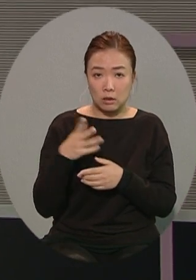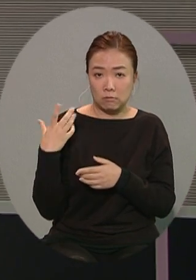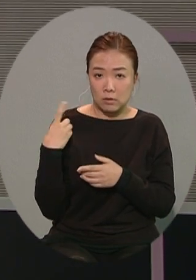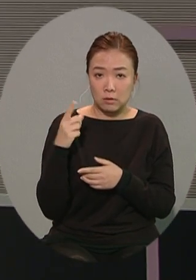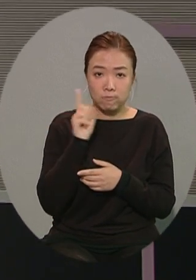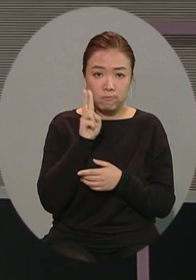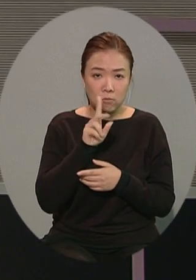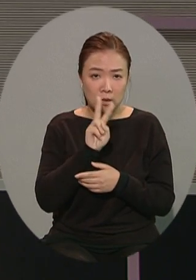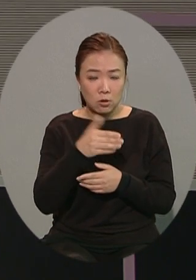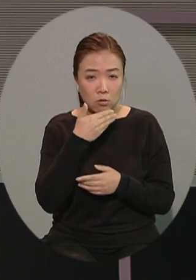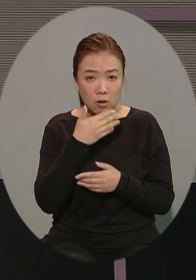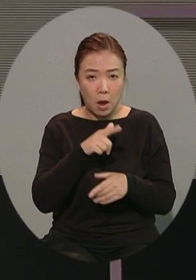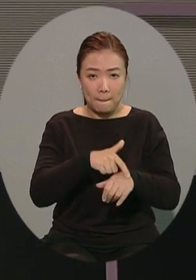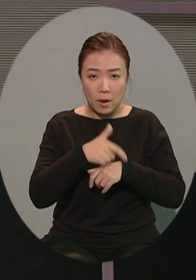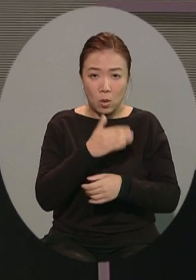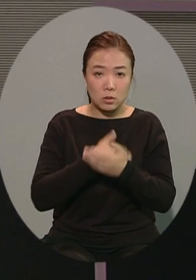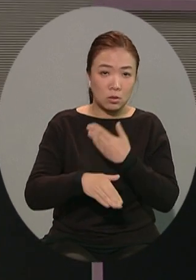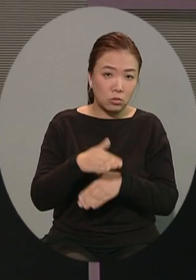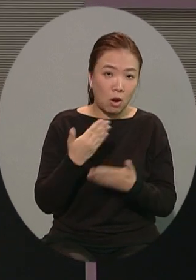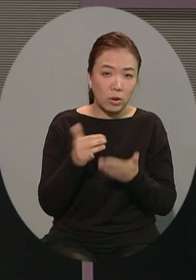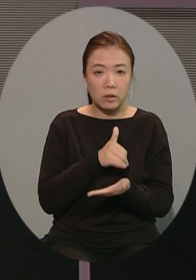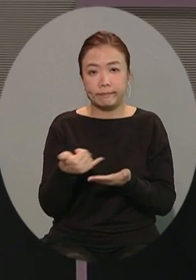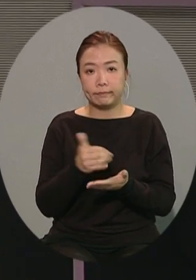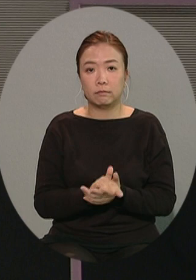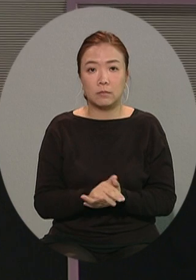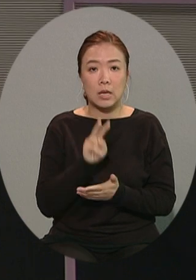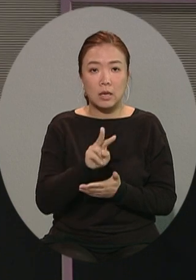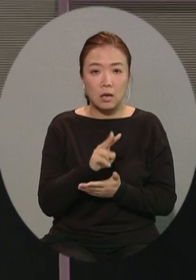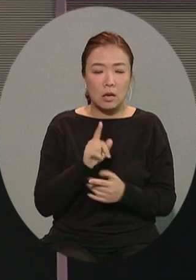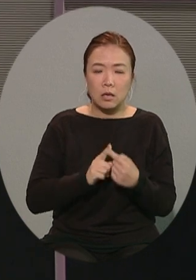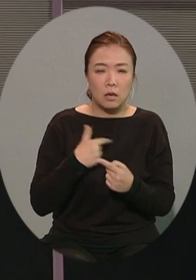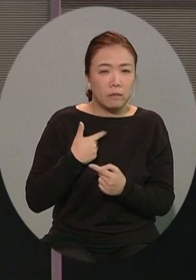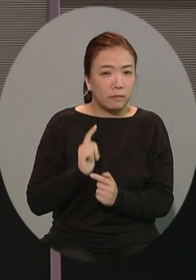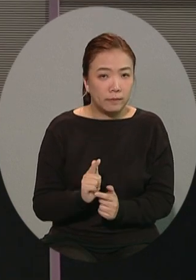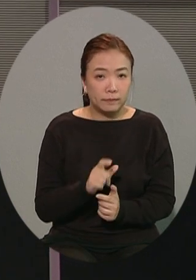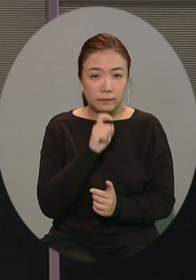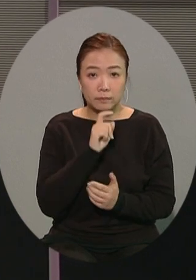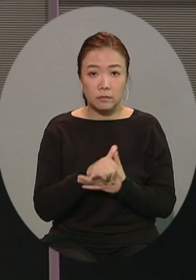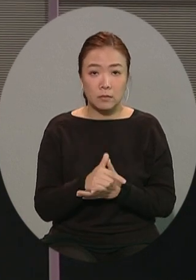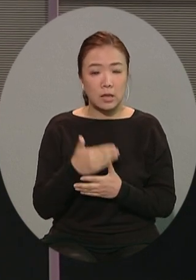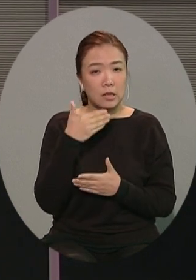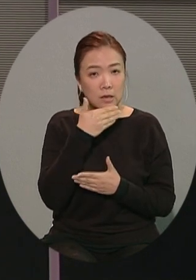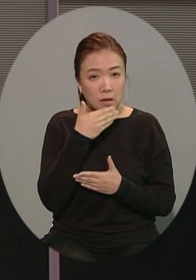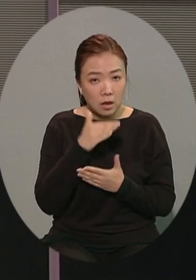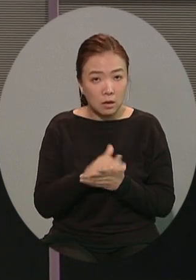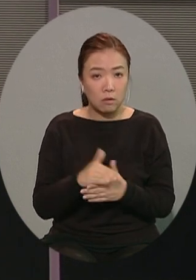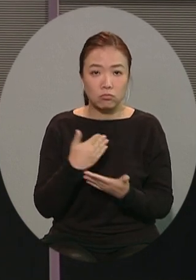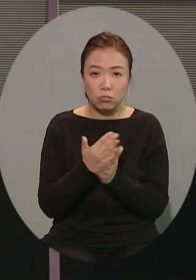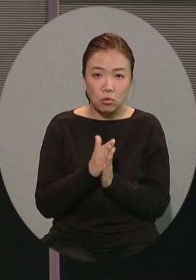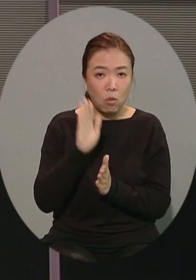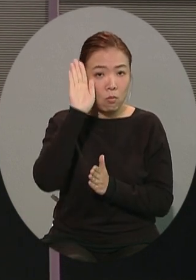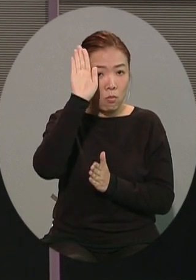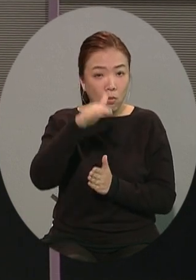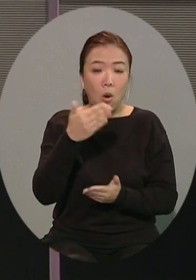捕、受伤，甚至没了生命，我见到十分心痛。年轻人有无限的可能